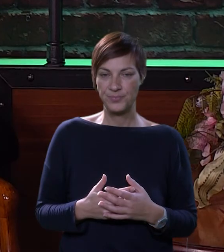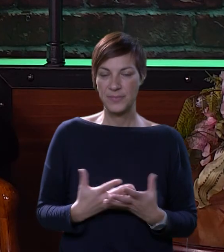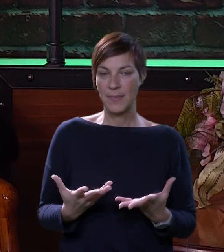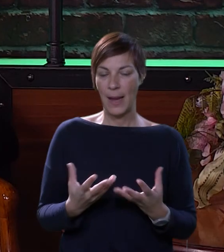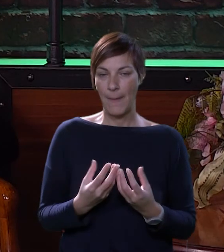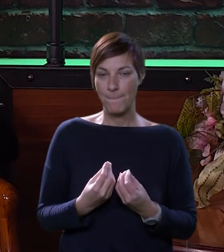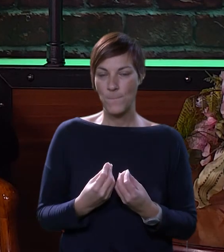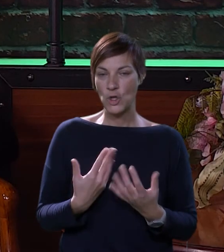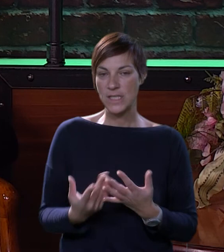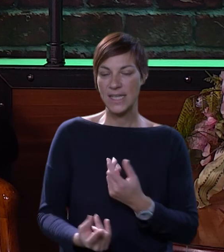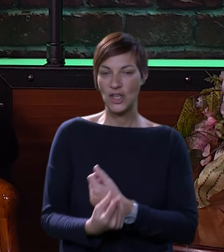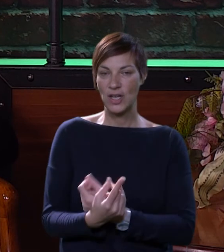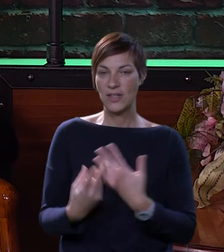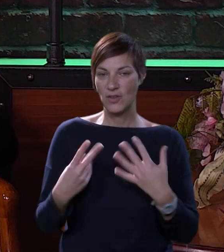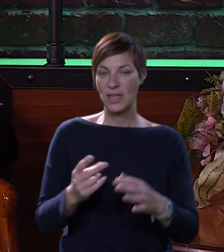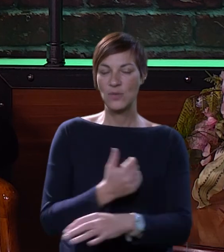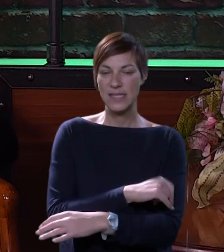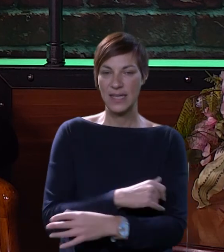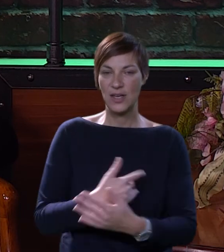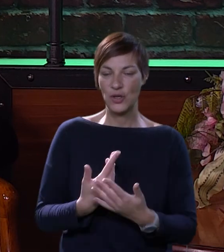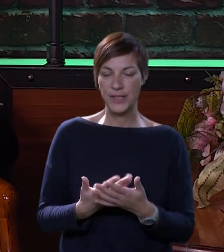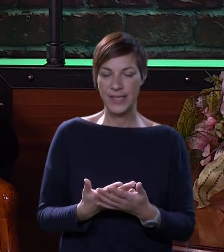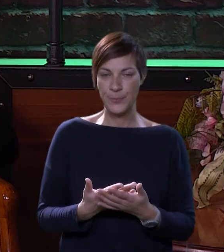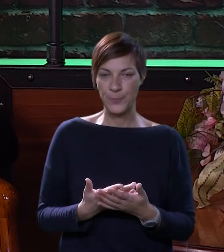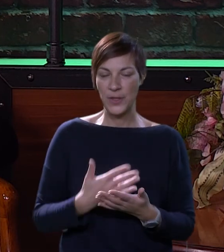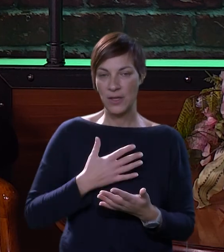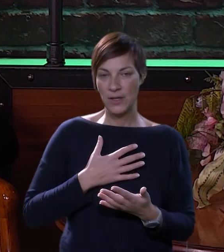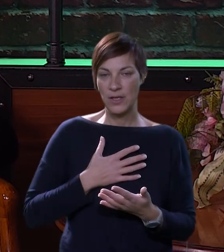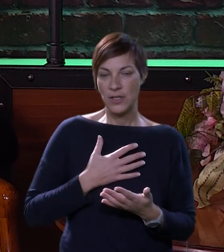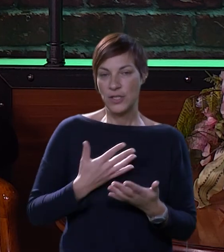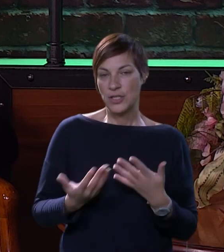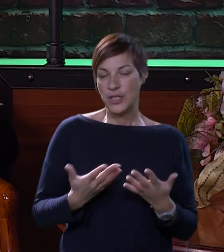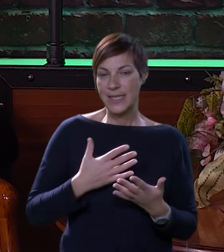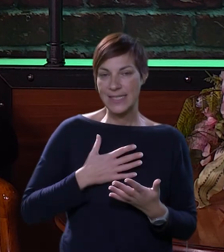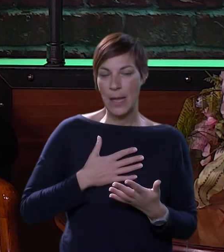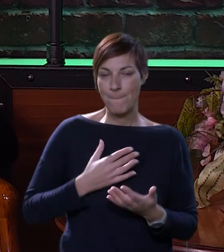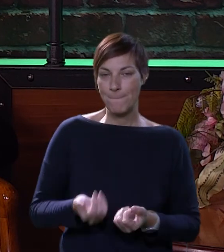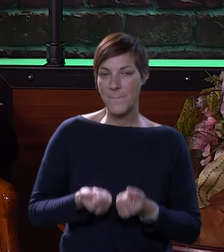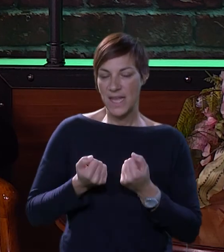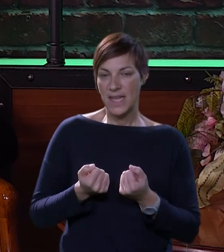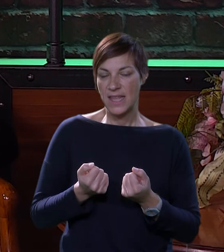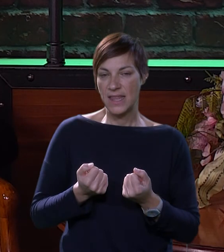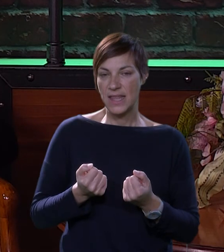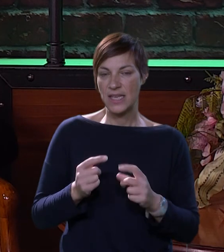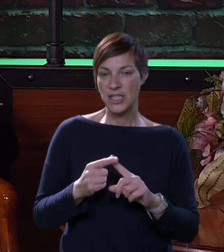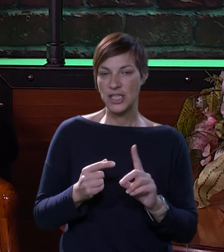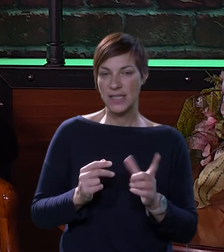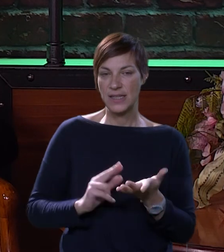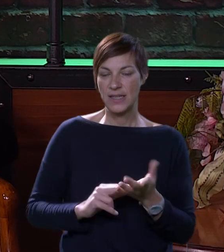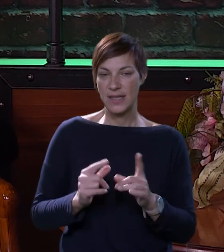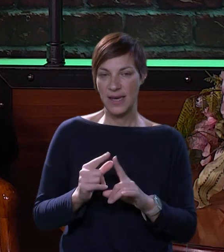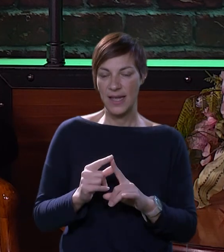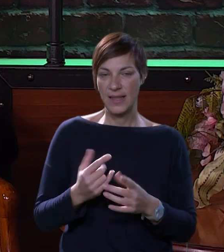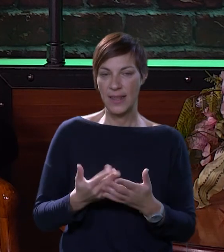Da, puno se toga dogodilo u 7 godina. Ono što je možda neki za mene teži trend je